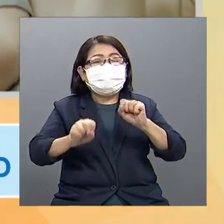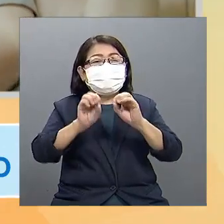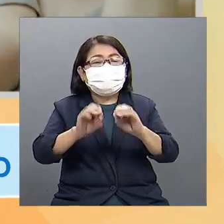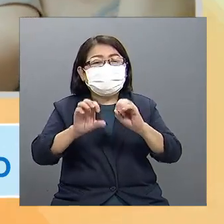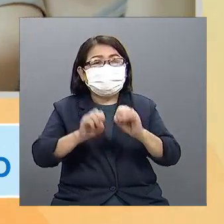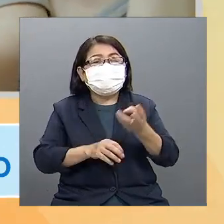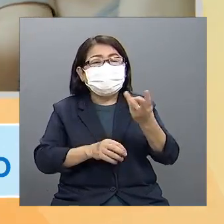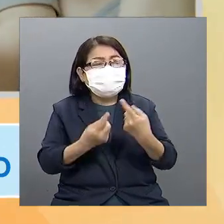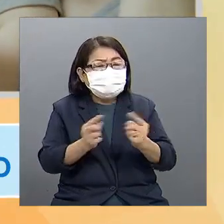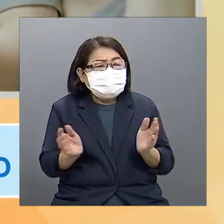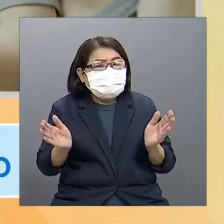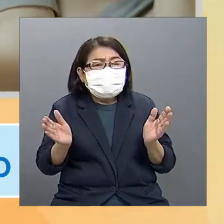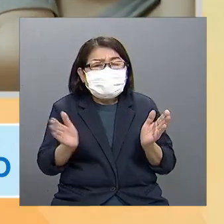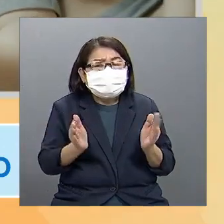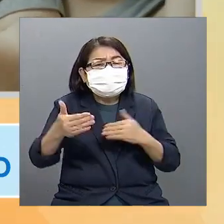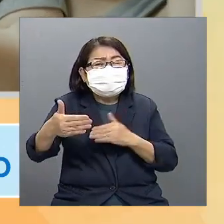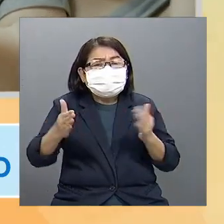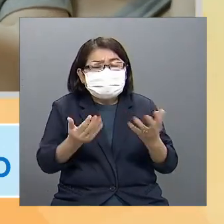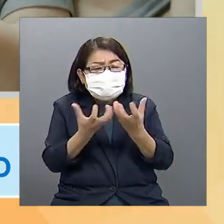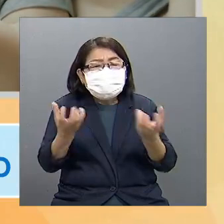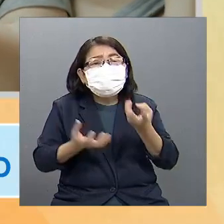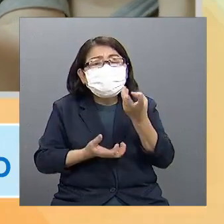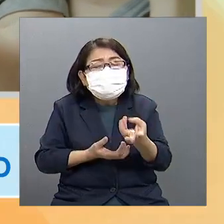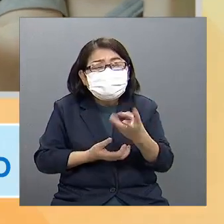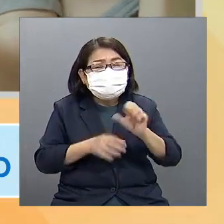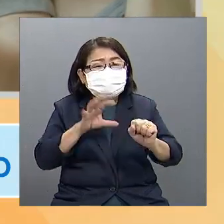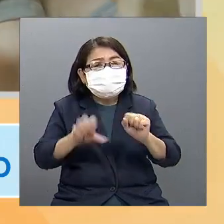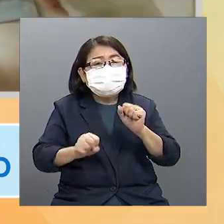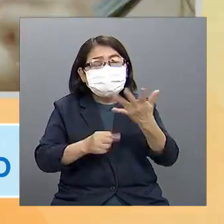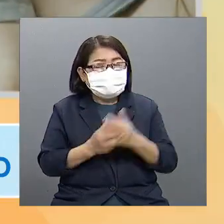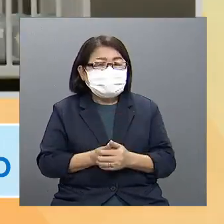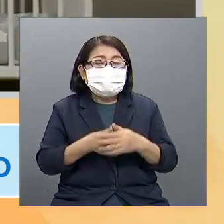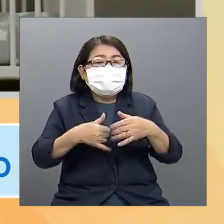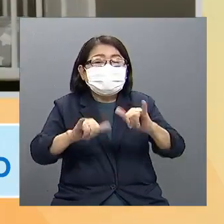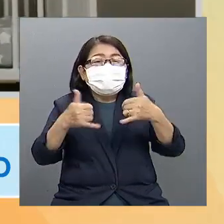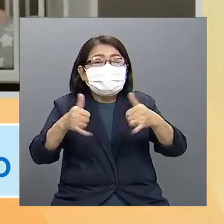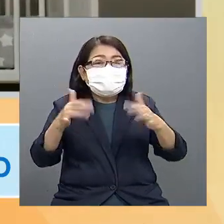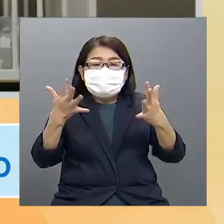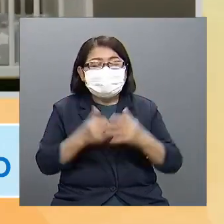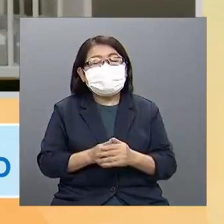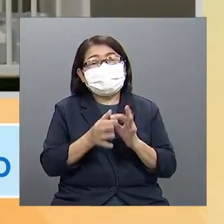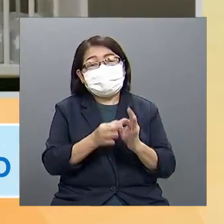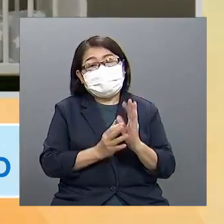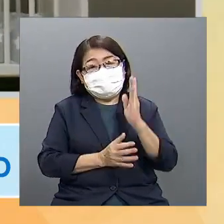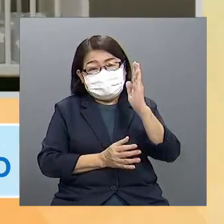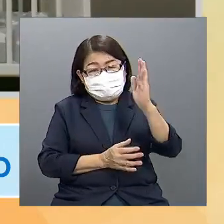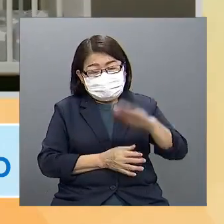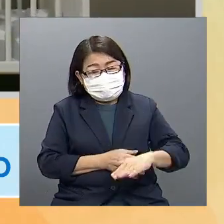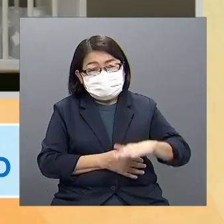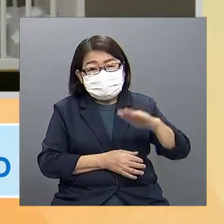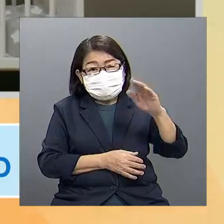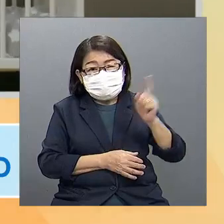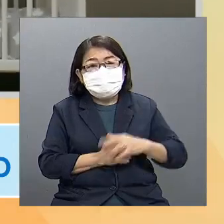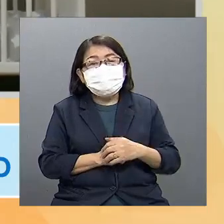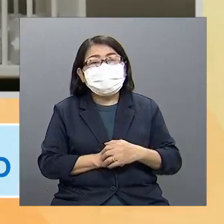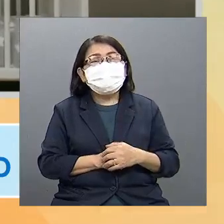ม่ได้หยิบจับอะไรนะคะแล้วก็ไม่ได้เล่นอันนี้ก็จะไปส่งผลต่อการใช้อันนี้เป็นเรื่องพัฒ